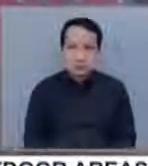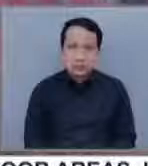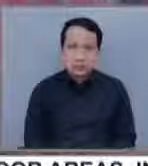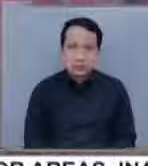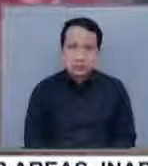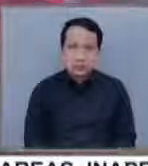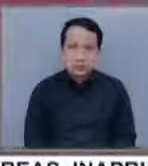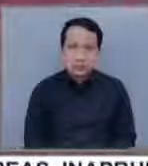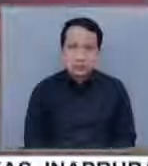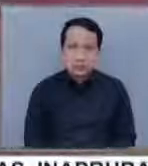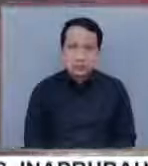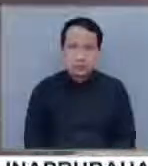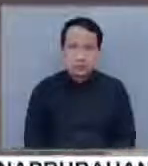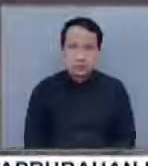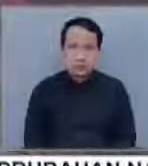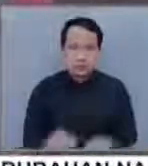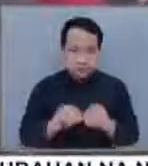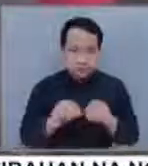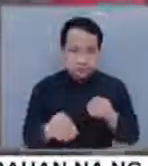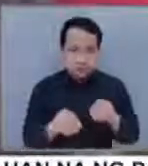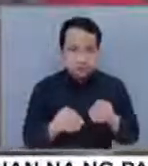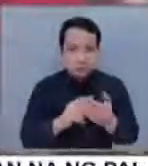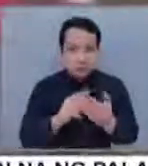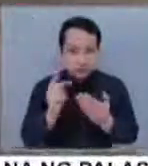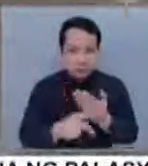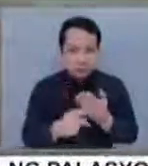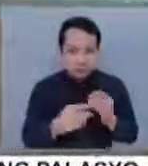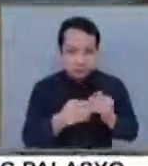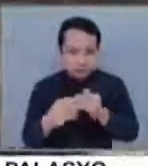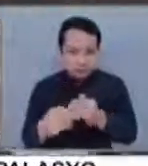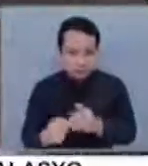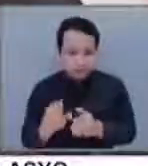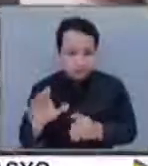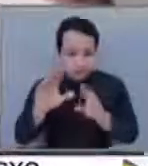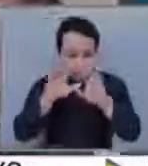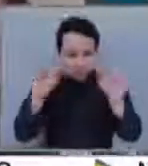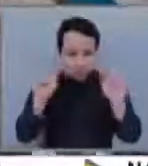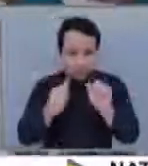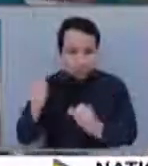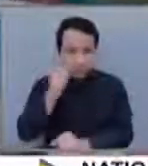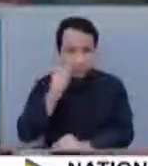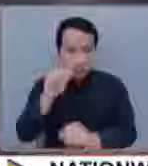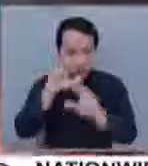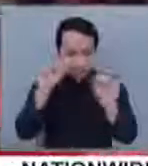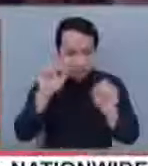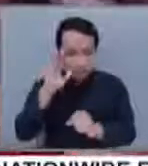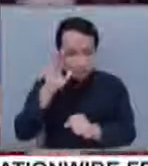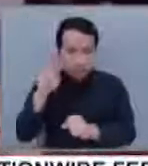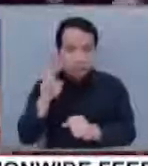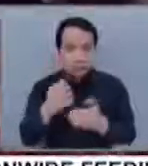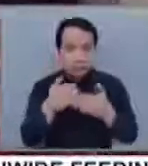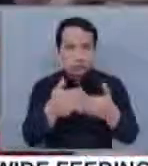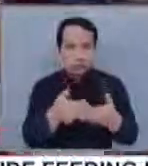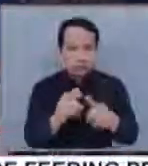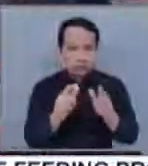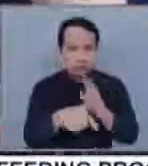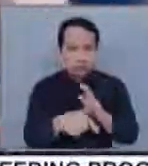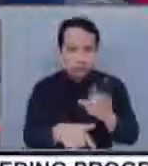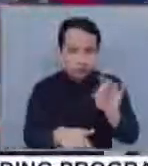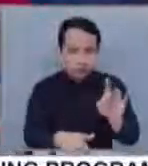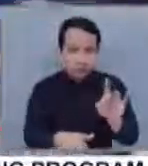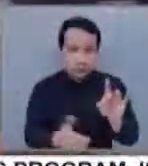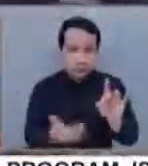Ang nasabi programa ay papasinayaan ni President Ferdinand Marcos Jr. Ito ay magsisimula mamayang alas 8